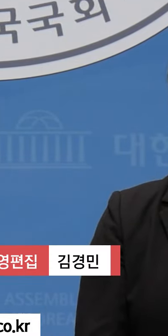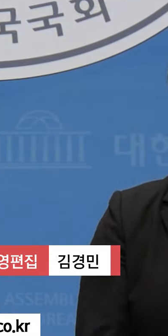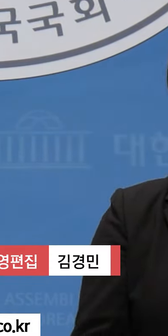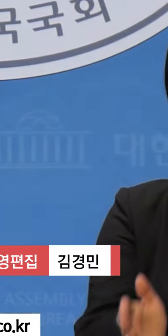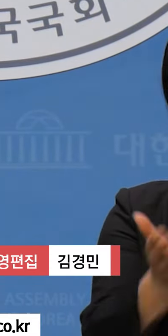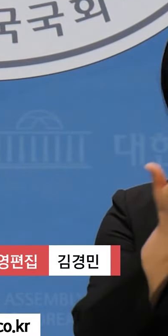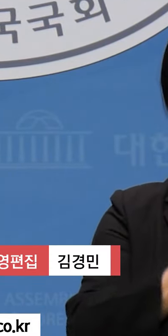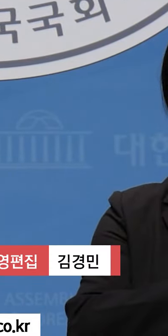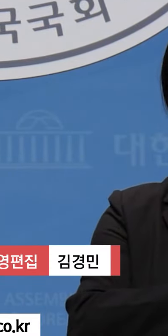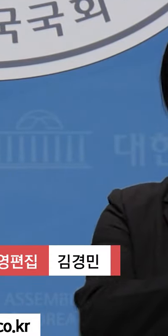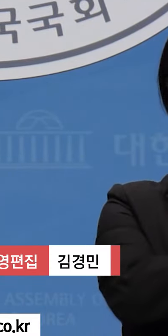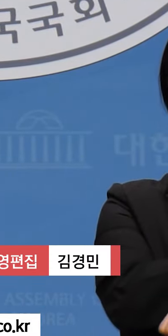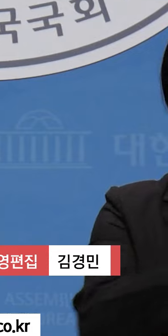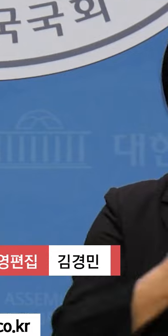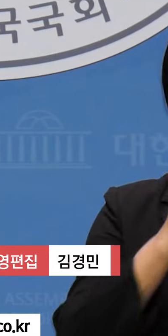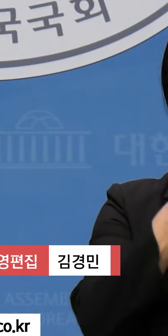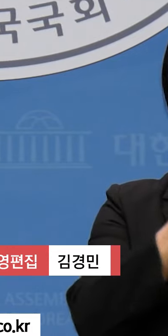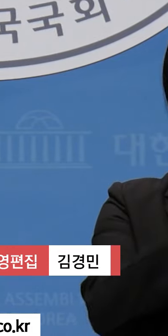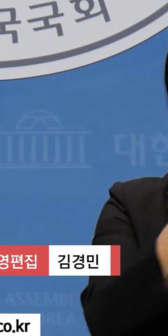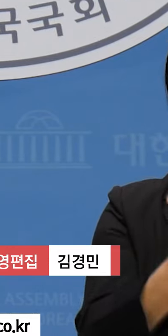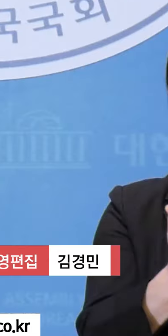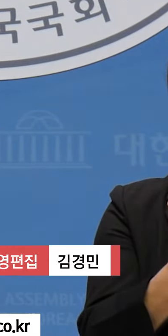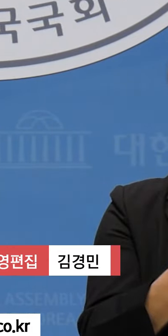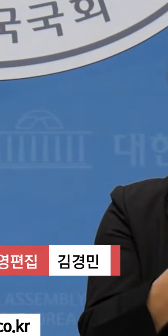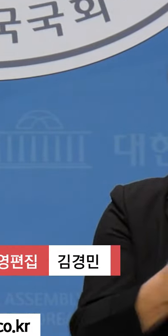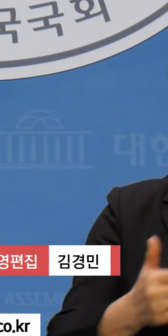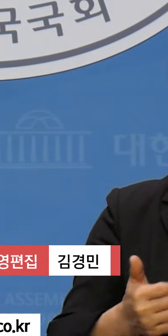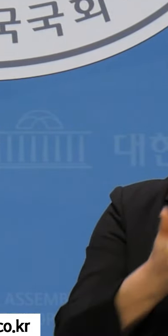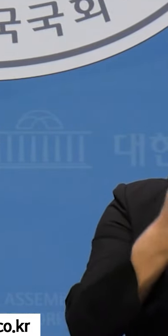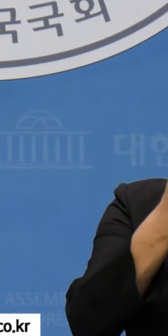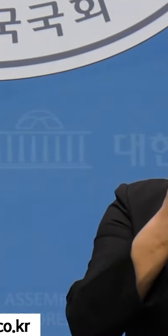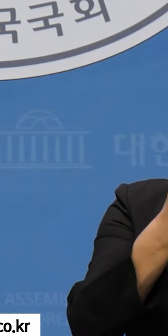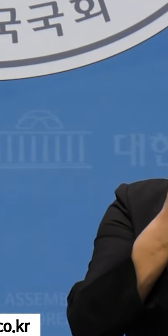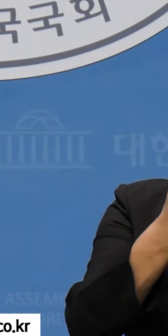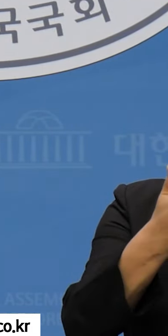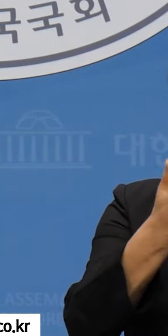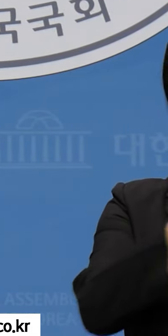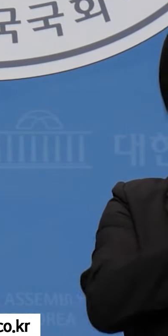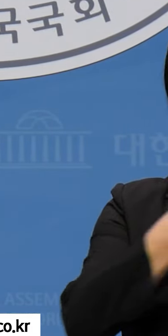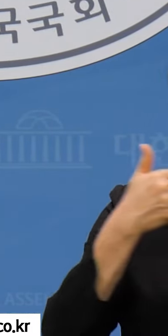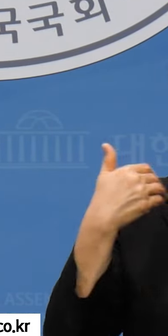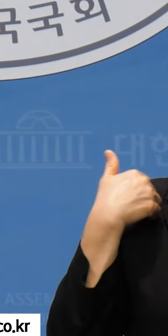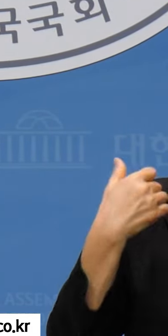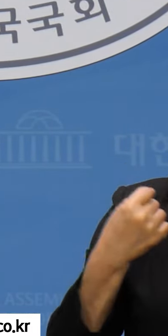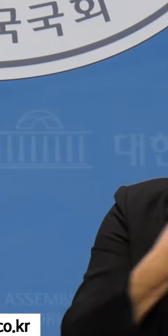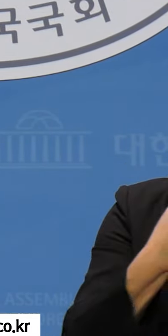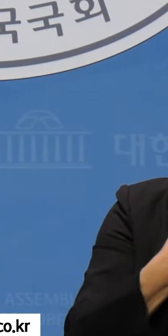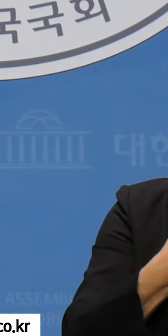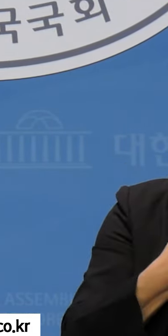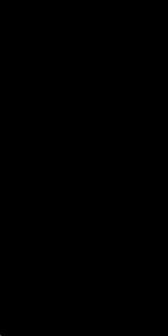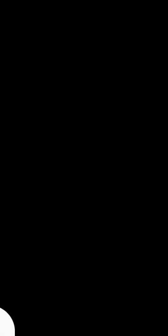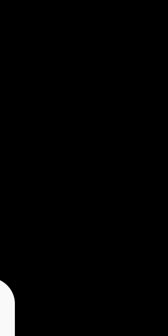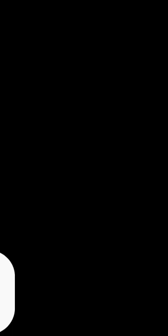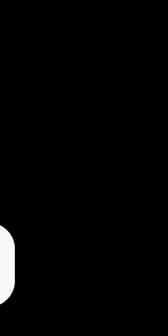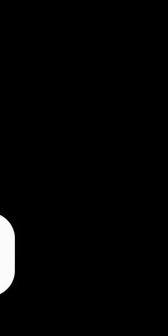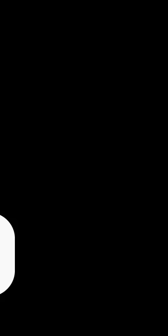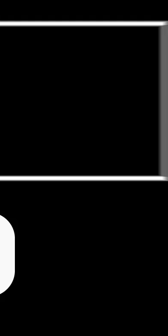부당한 권력의 사유와 사당화에 맞서 당당하게 싸우겠습니다.